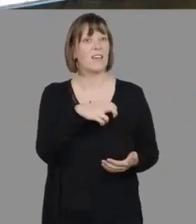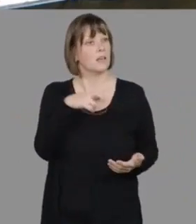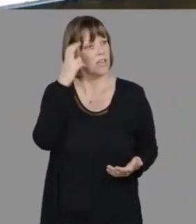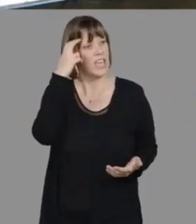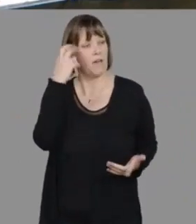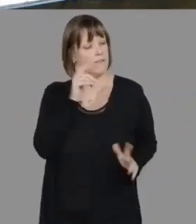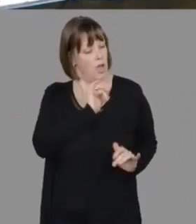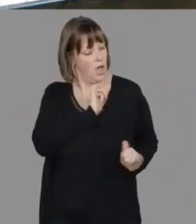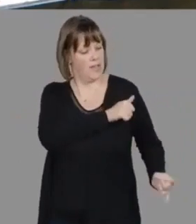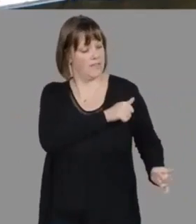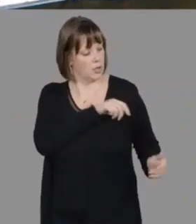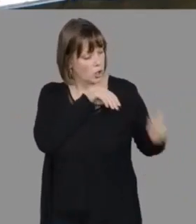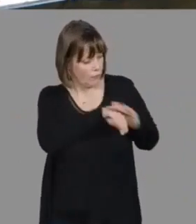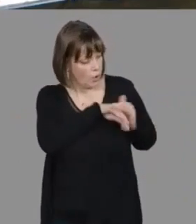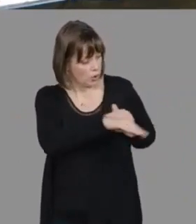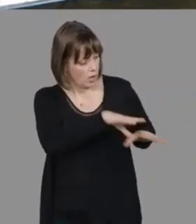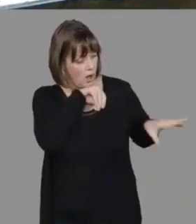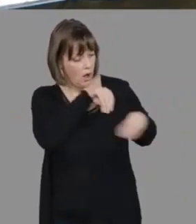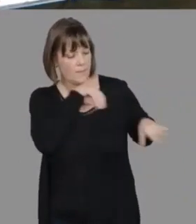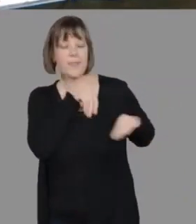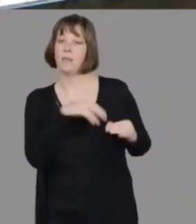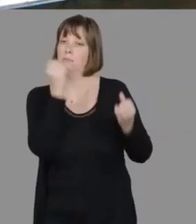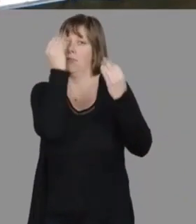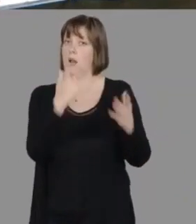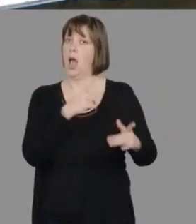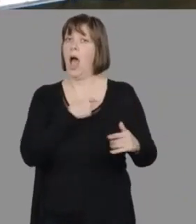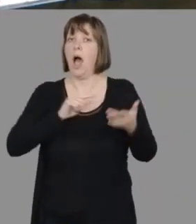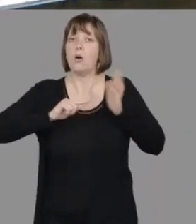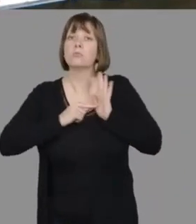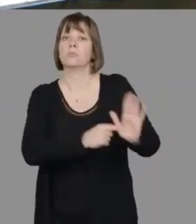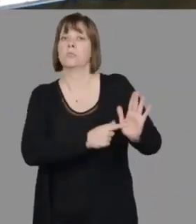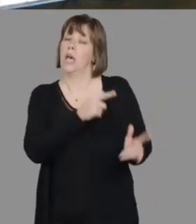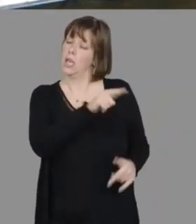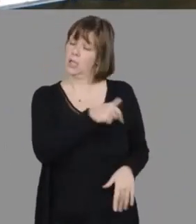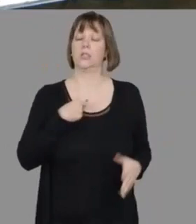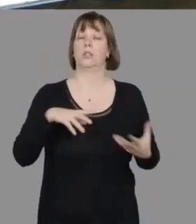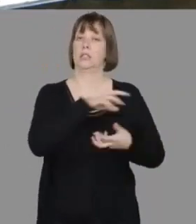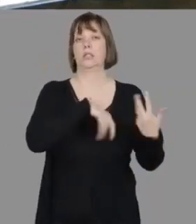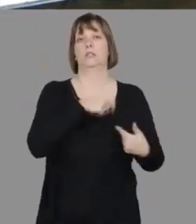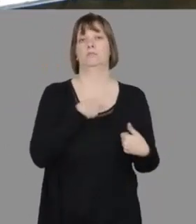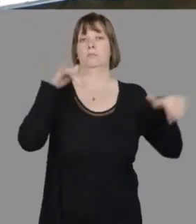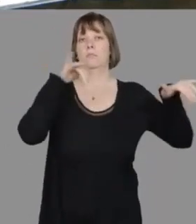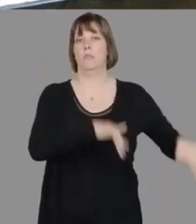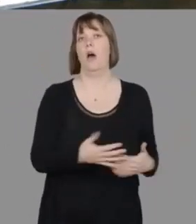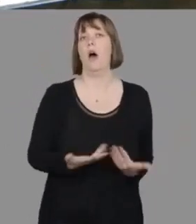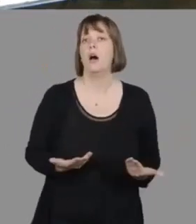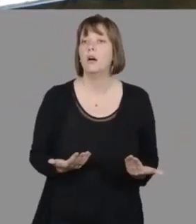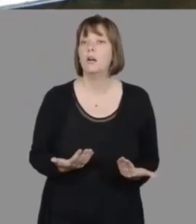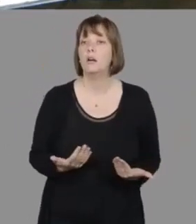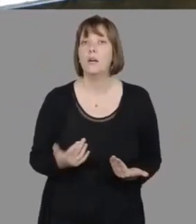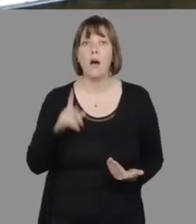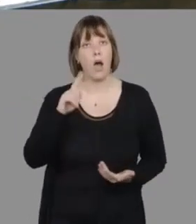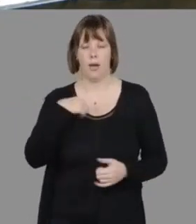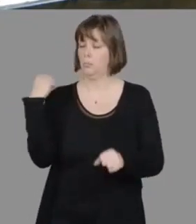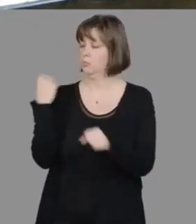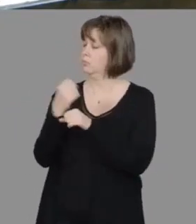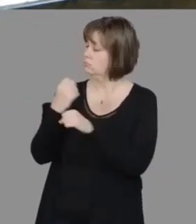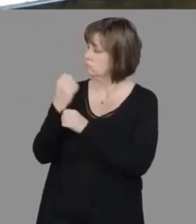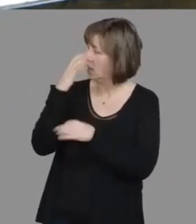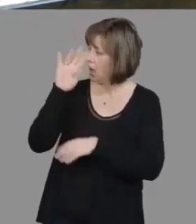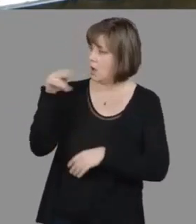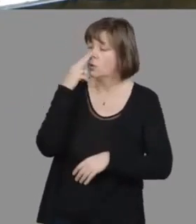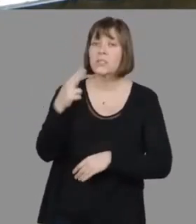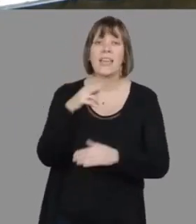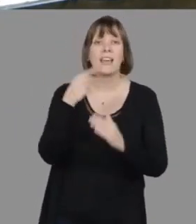aufnimmt und dass sie zeigt, in der Krise sind wir da. Wir sehen uns aber auch den Folgen